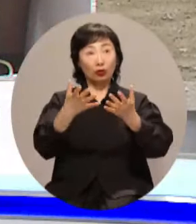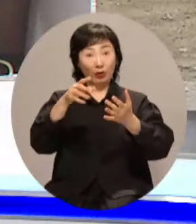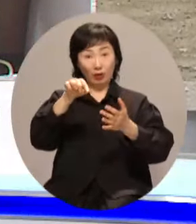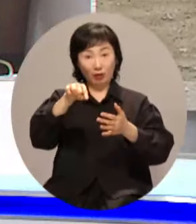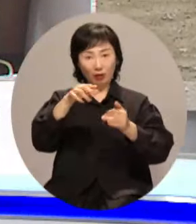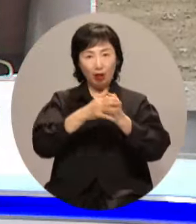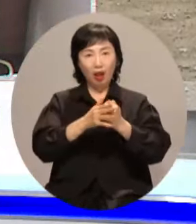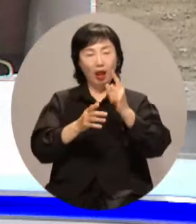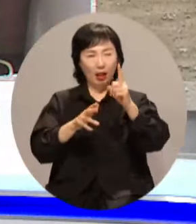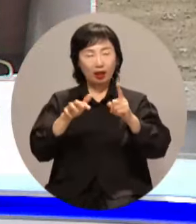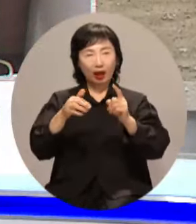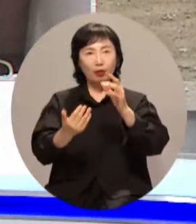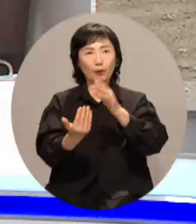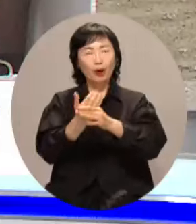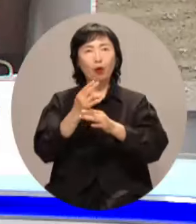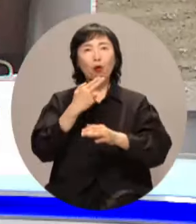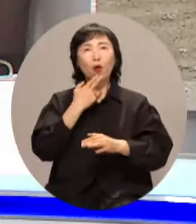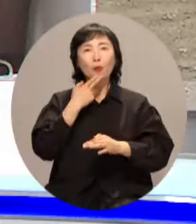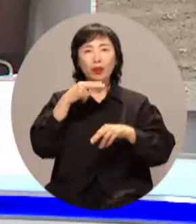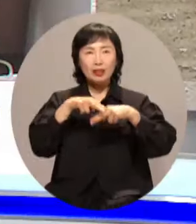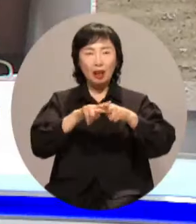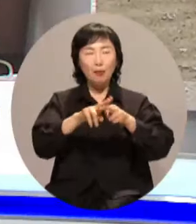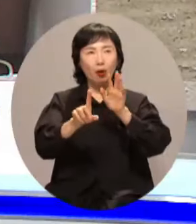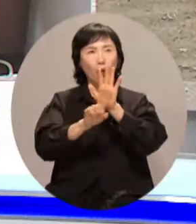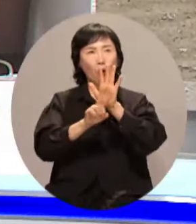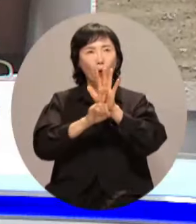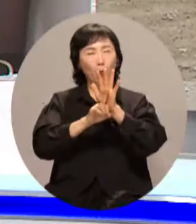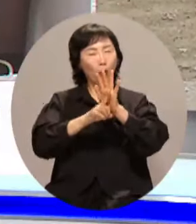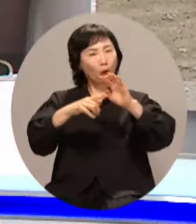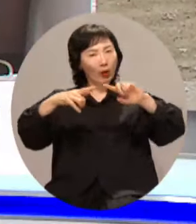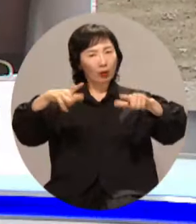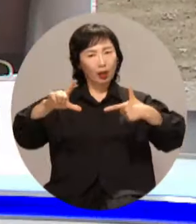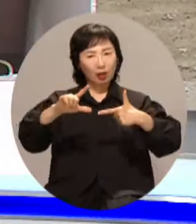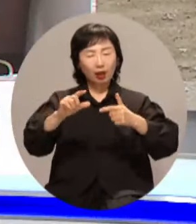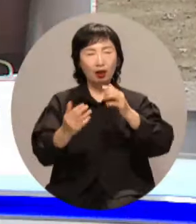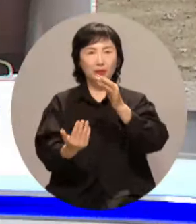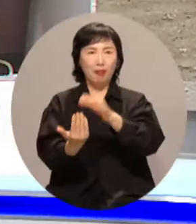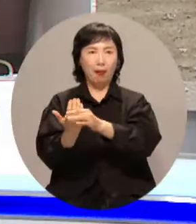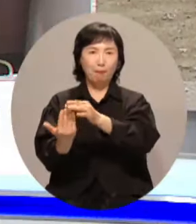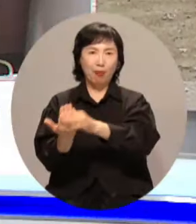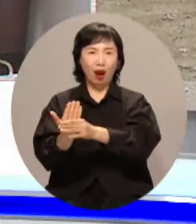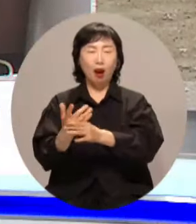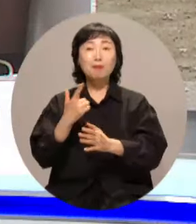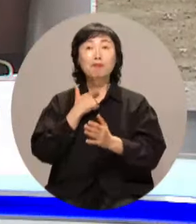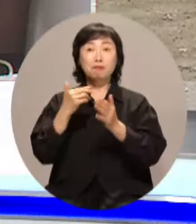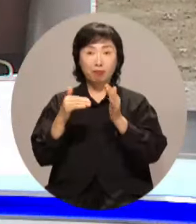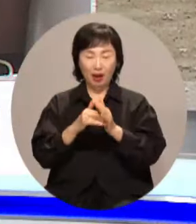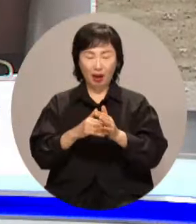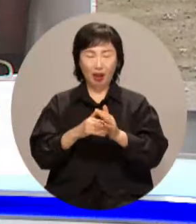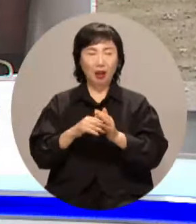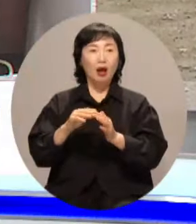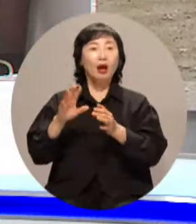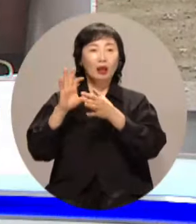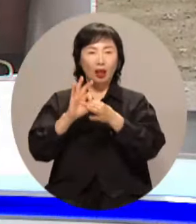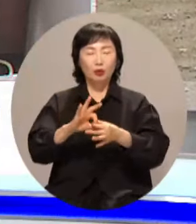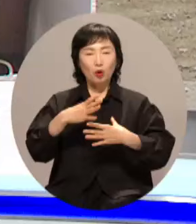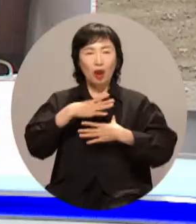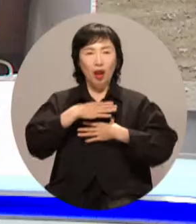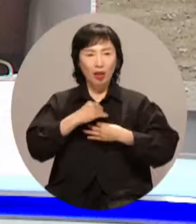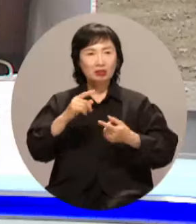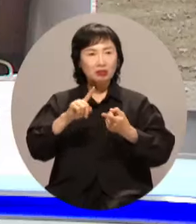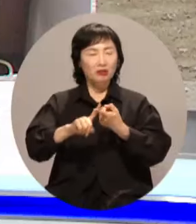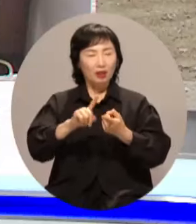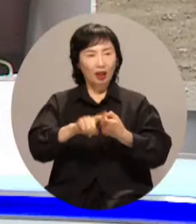한 건의 사고도 없었다는 남원시의 홍보와 달리 사고가 잇따랐던 것으로 드러나 여전히 안전불감증이